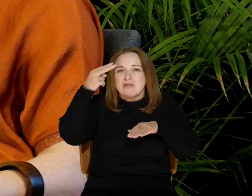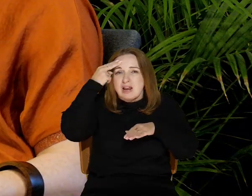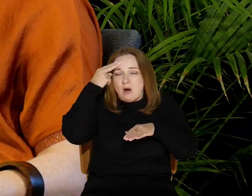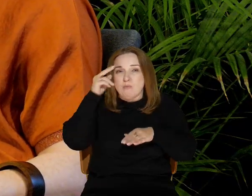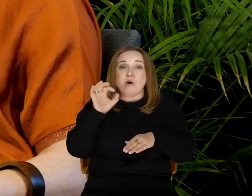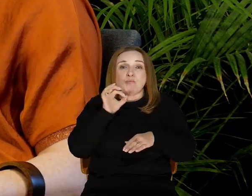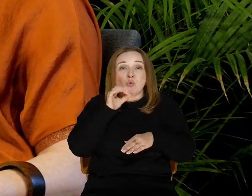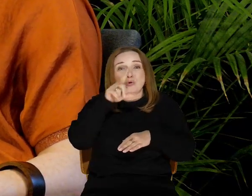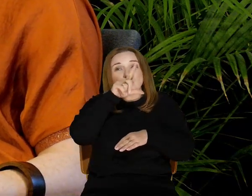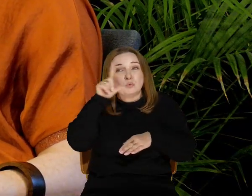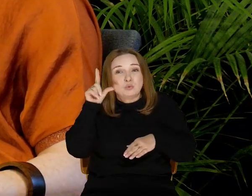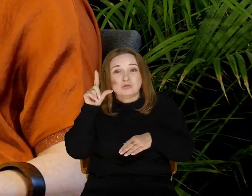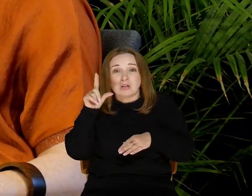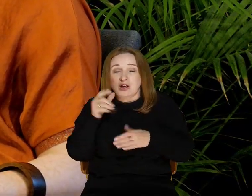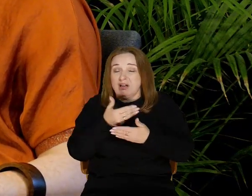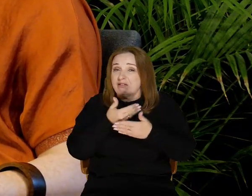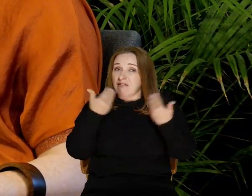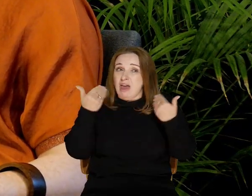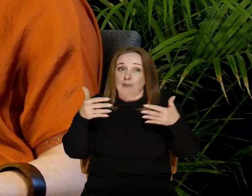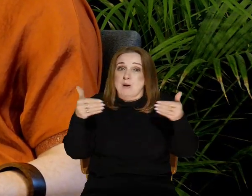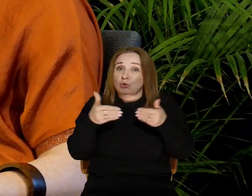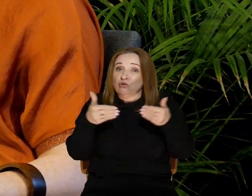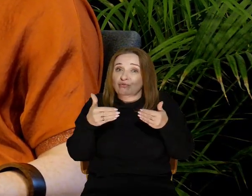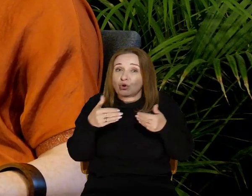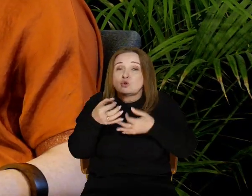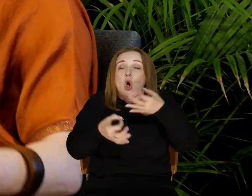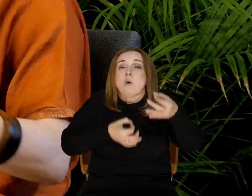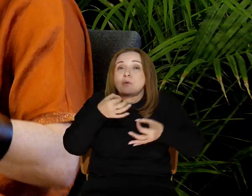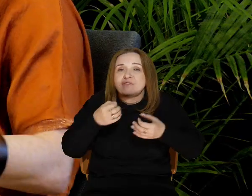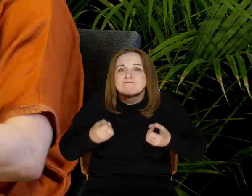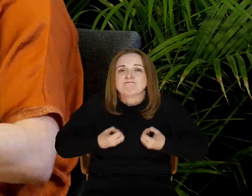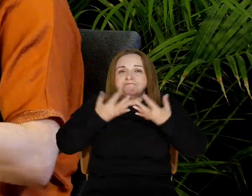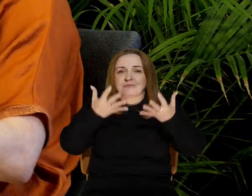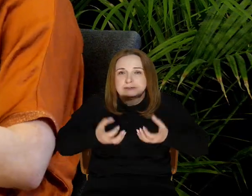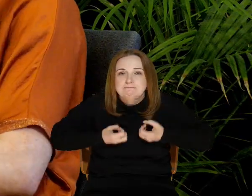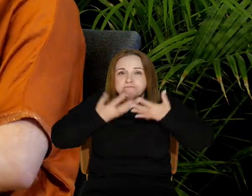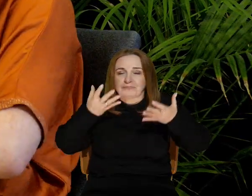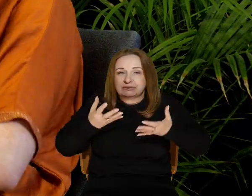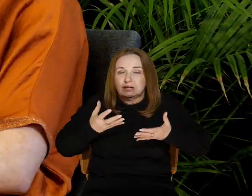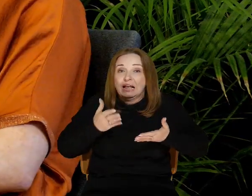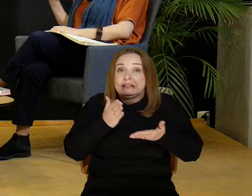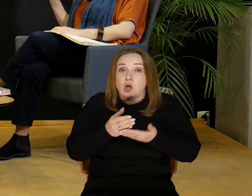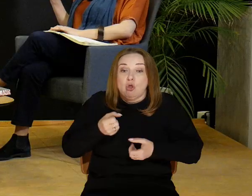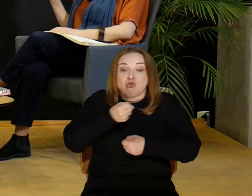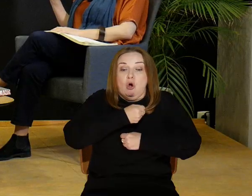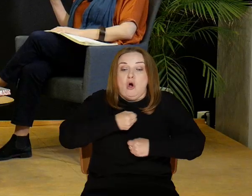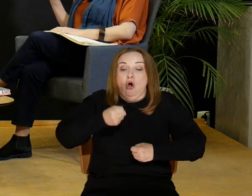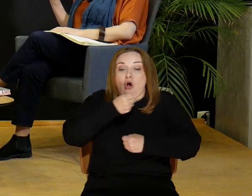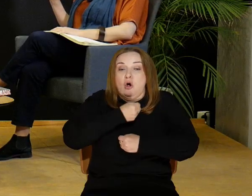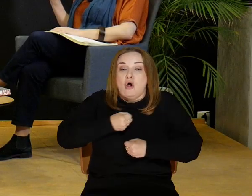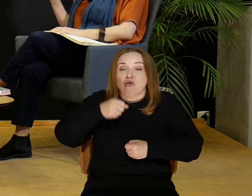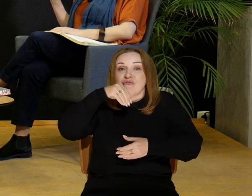ludzie nie mają żadnej możliwości jakby opowiedzieć o tym, nie ma tutaj żadnego takiego zaplecza, żeby się